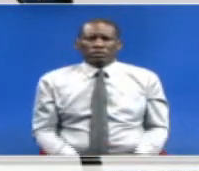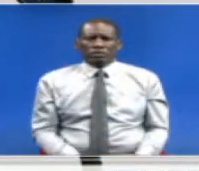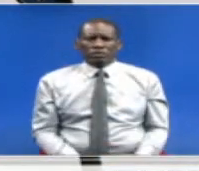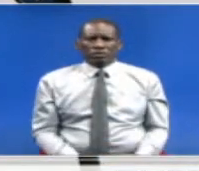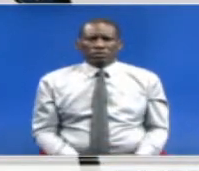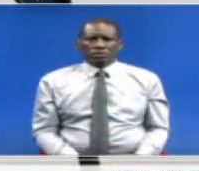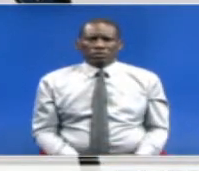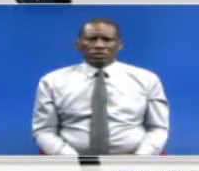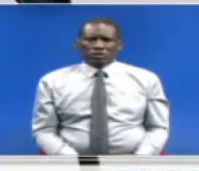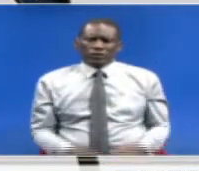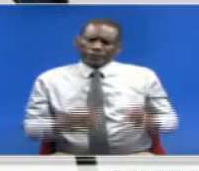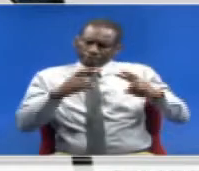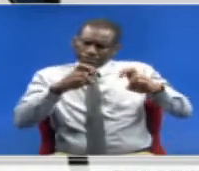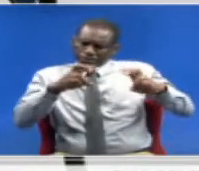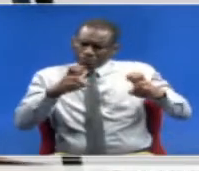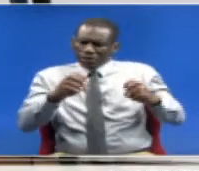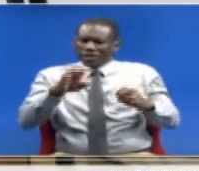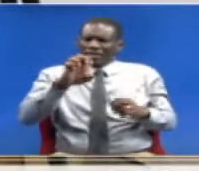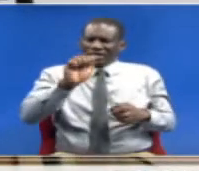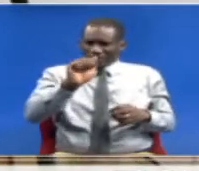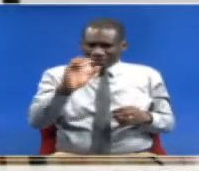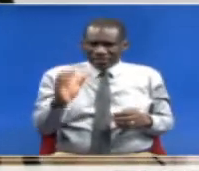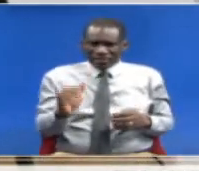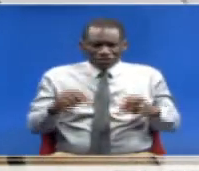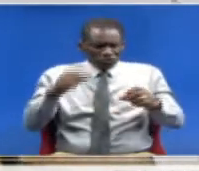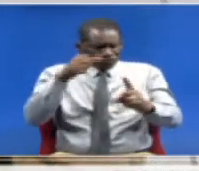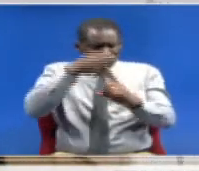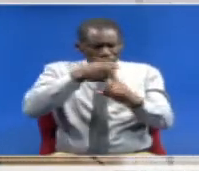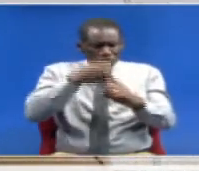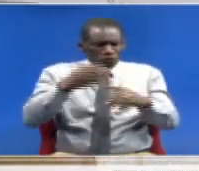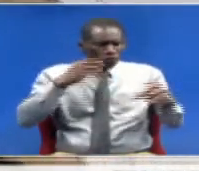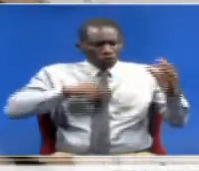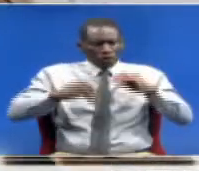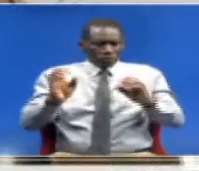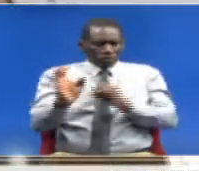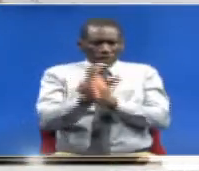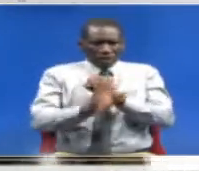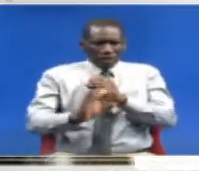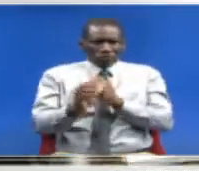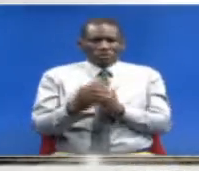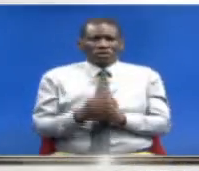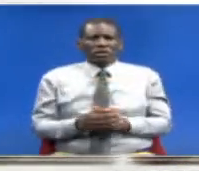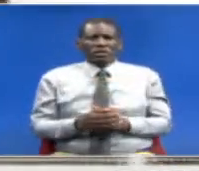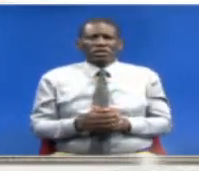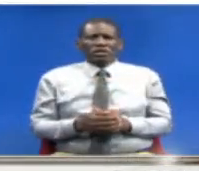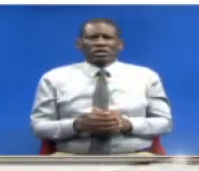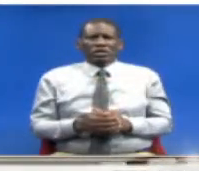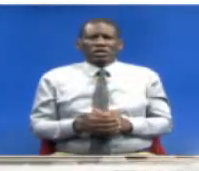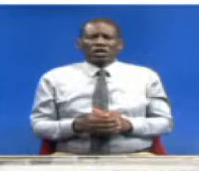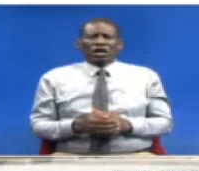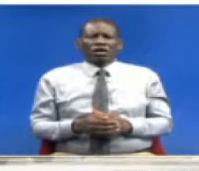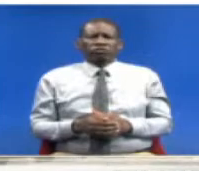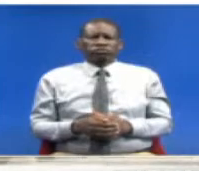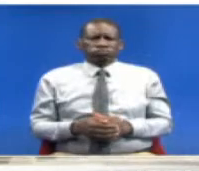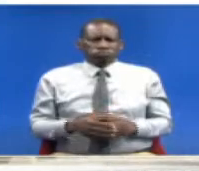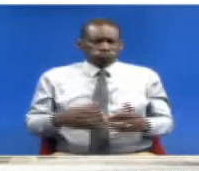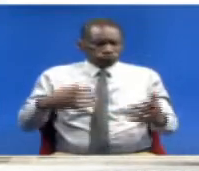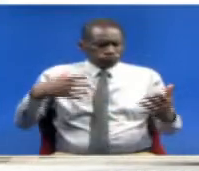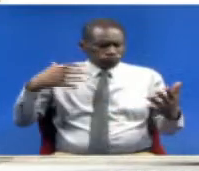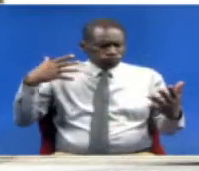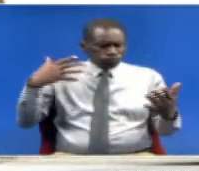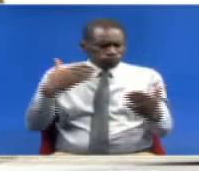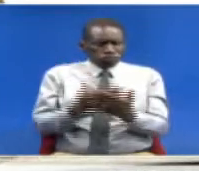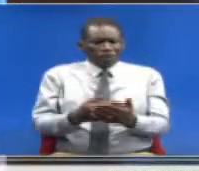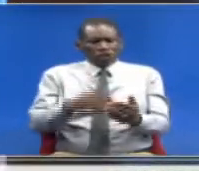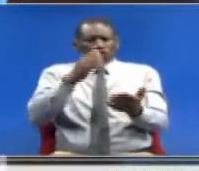Mtego wa tume ya maadili na kupambana na ufisadi nchini EACC umeanguka katika lango la afisi ya